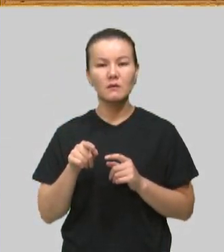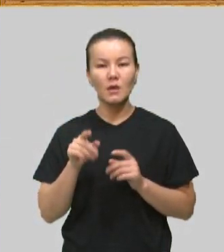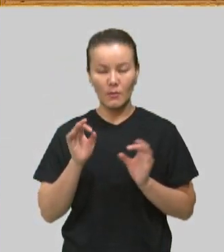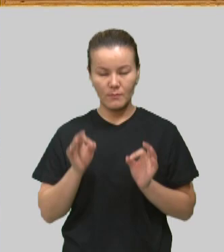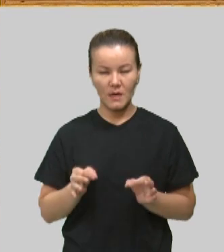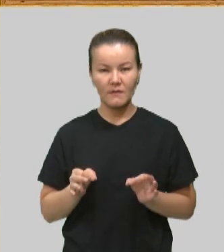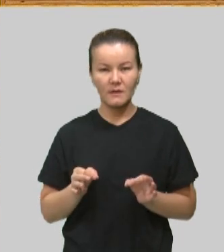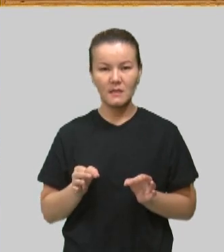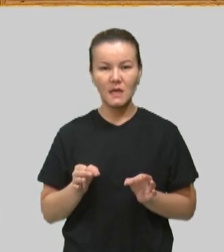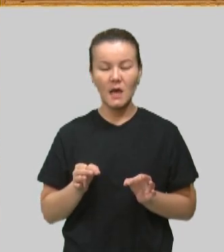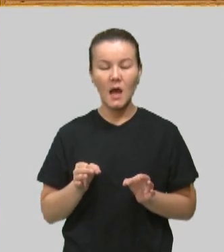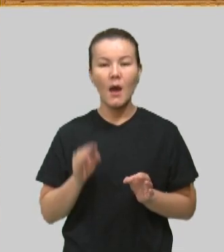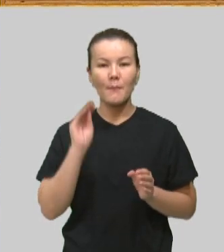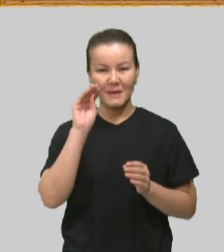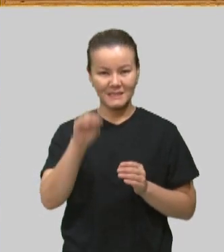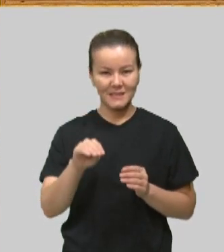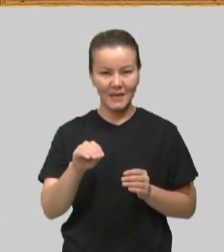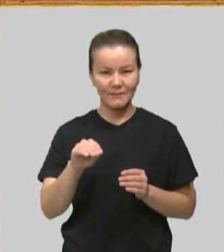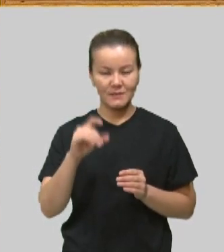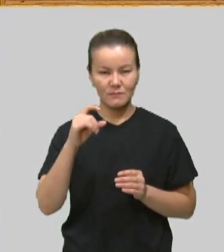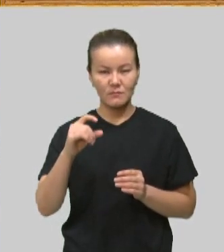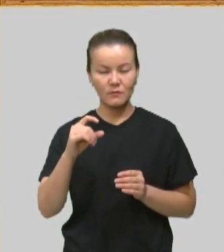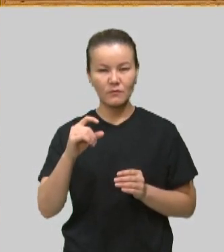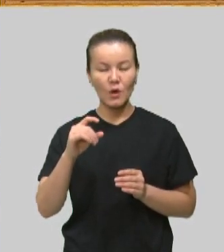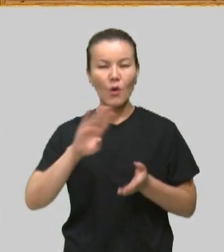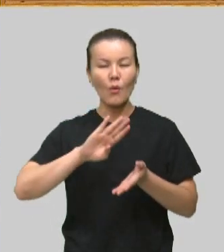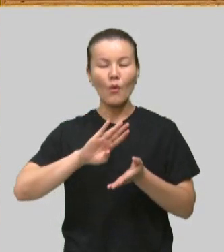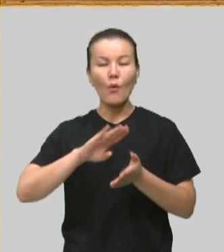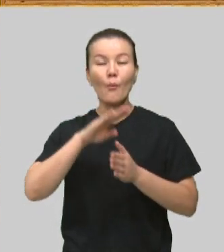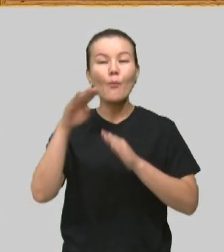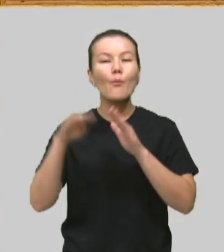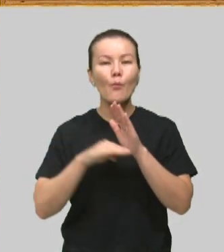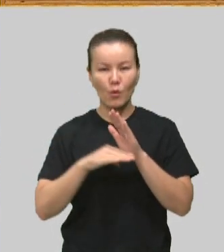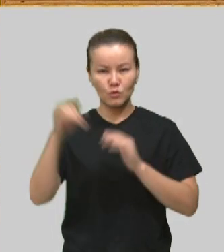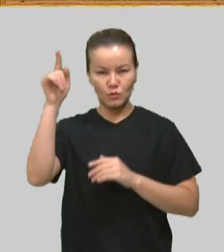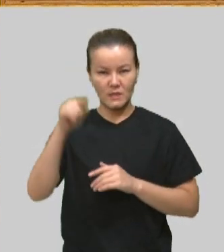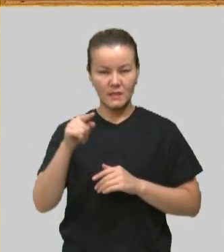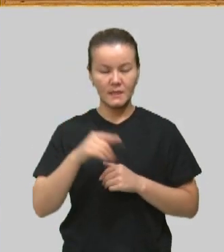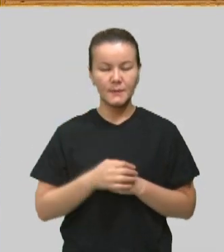Правильно, поставить ее под ударение.